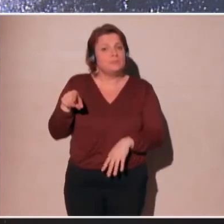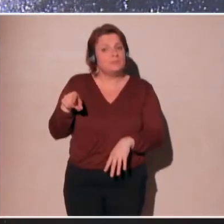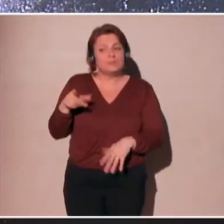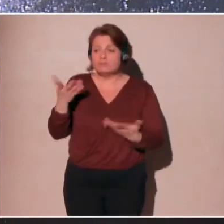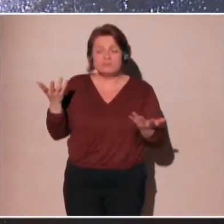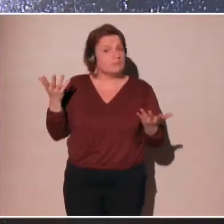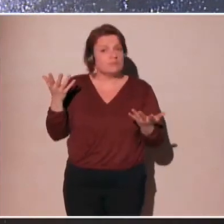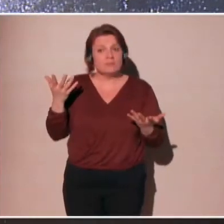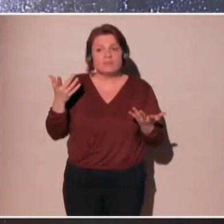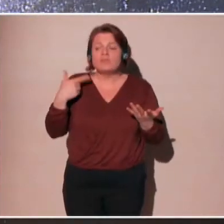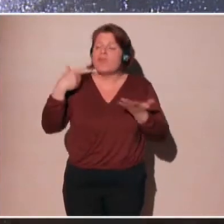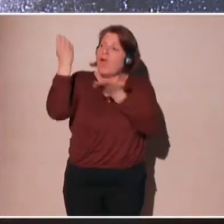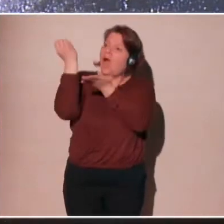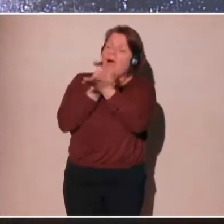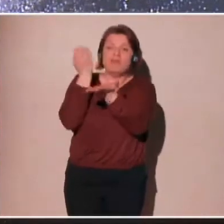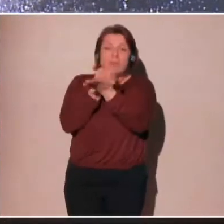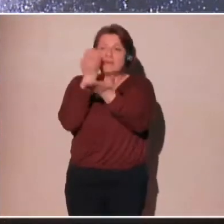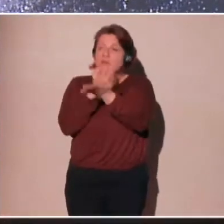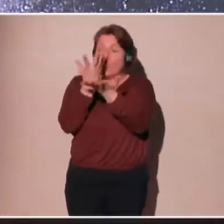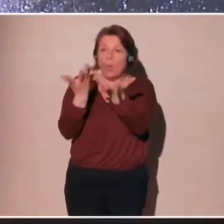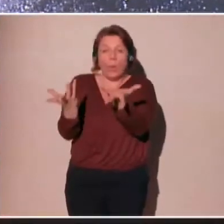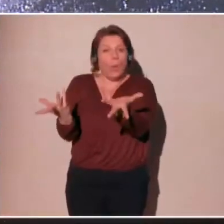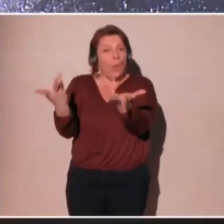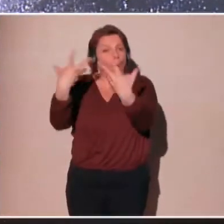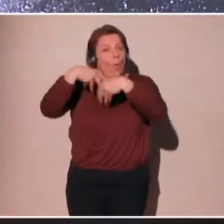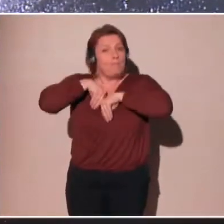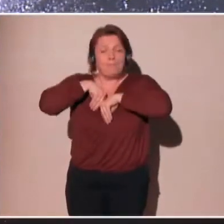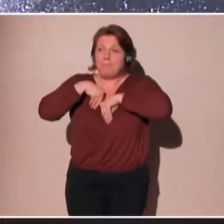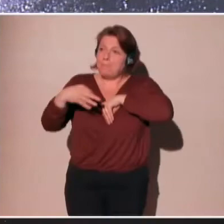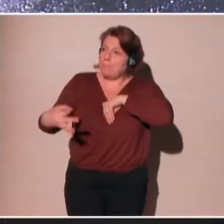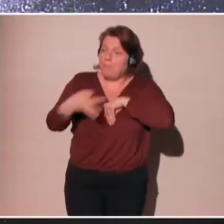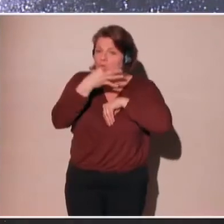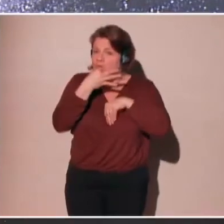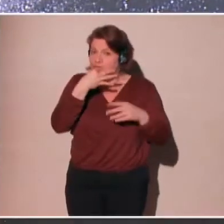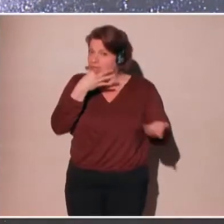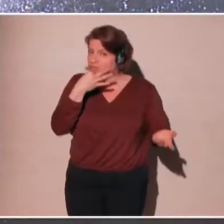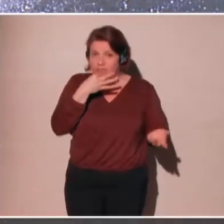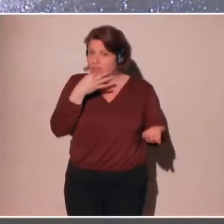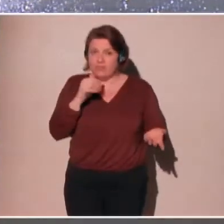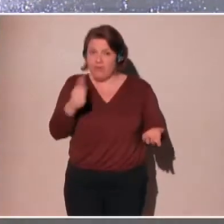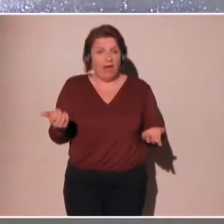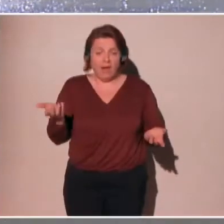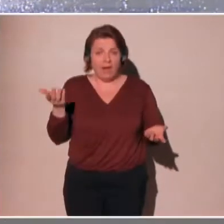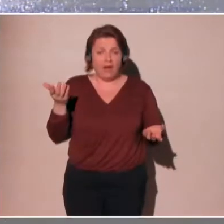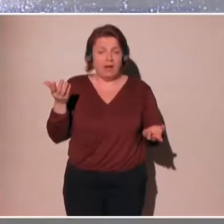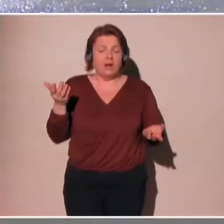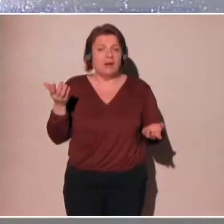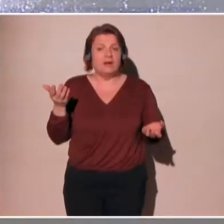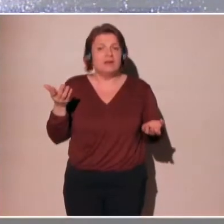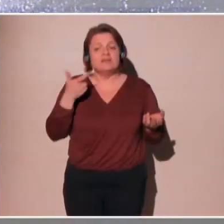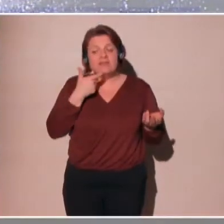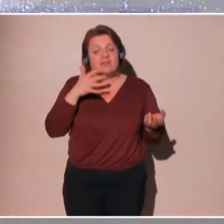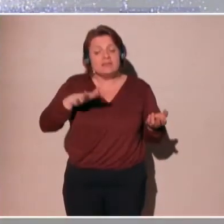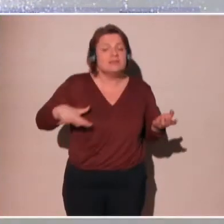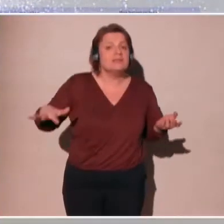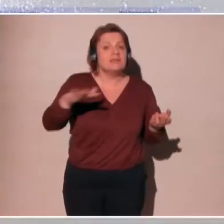ne pourront pas tirer profit de la grande quantité d'informations disponibles sur Internet. Alors la question, c'est comment est-ce que les êtres